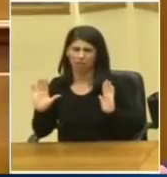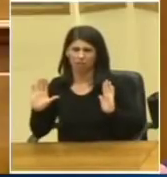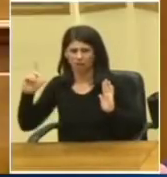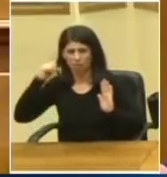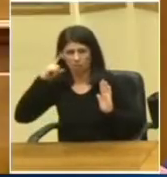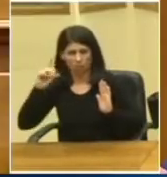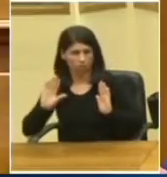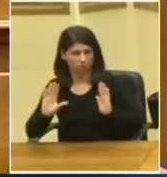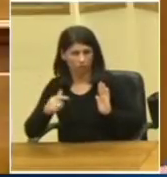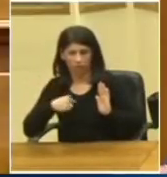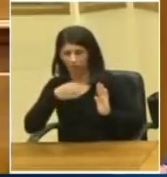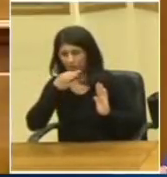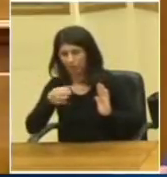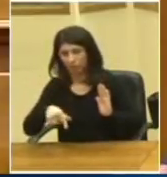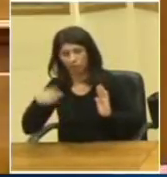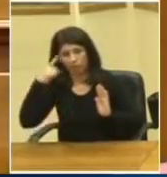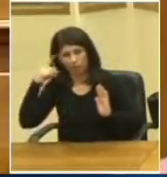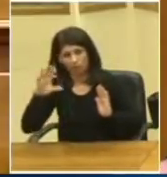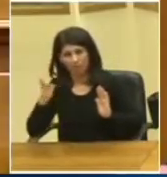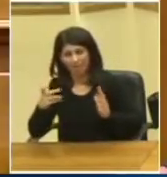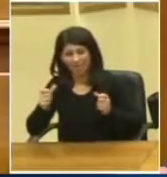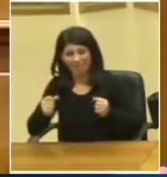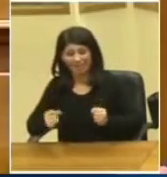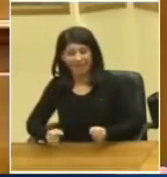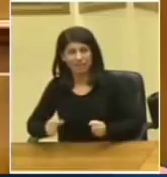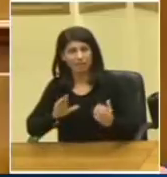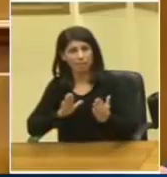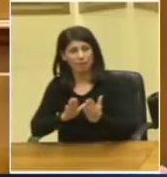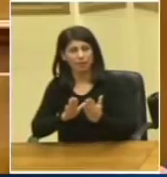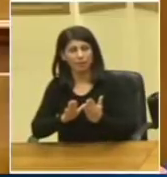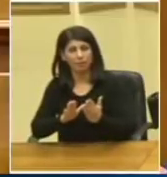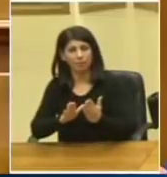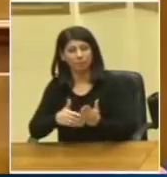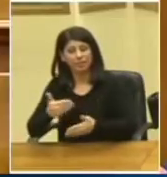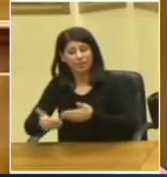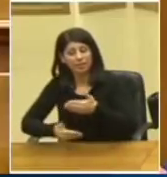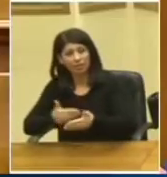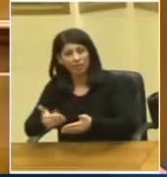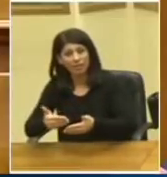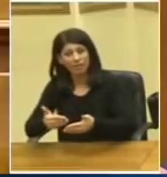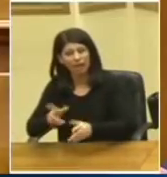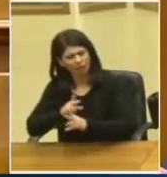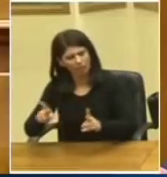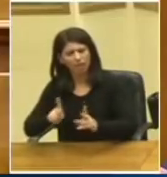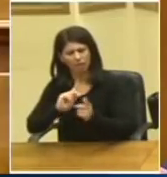απόψεων, δεν μιλώ τώρα για τις απόψεις, αλλά για τη στάση μας απέναντι στη διαδικασία αυτή καθεαυτή,